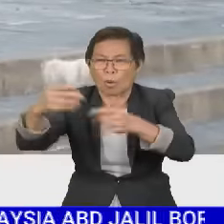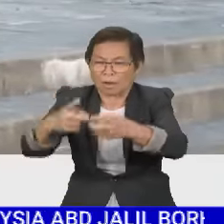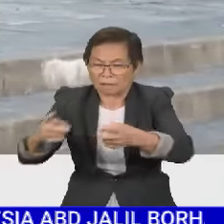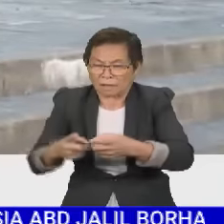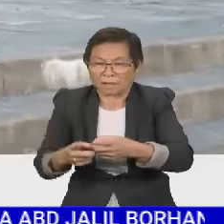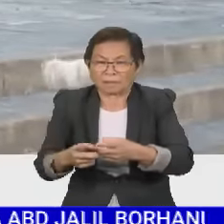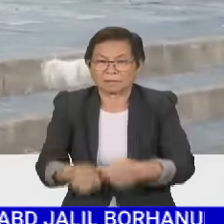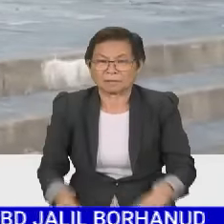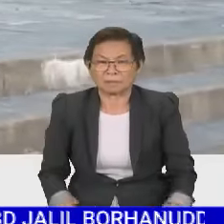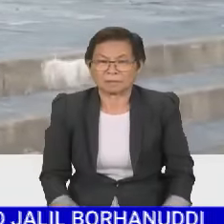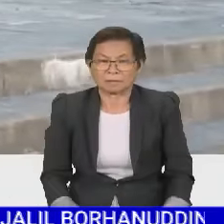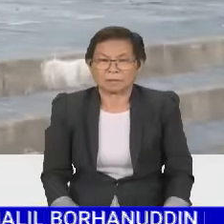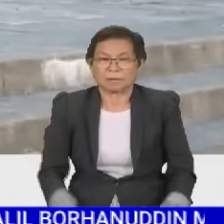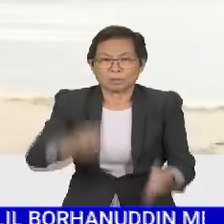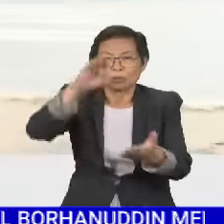sama lainnya